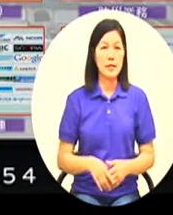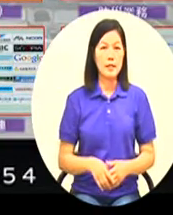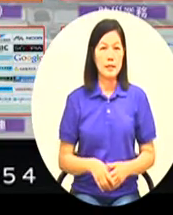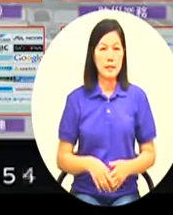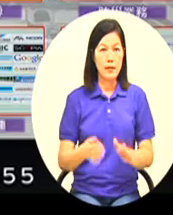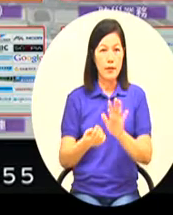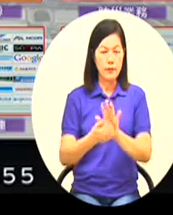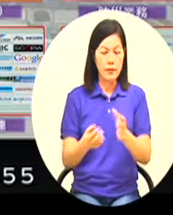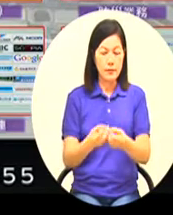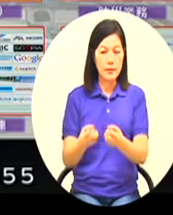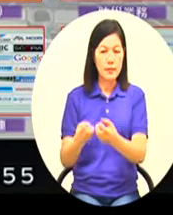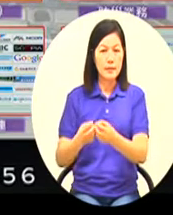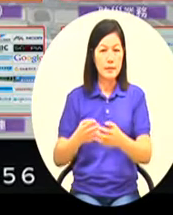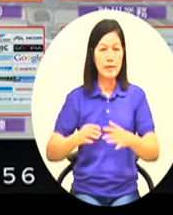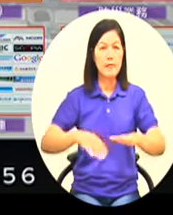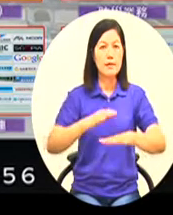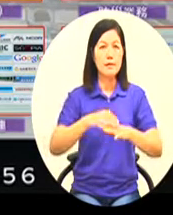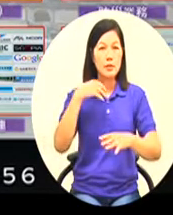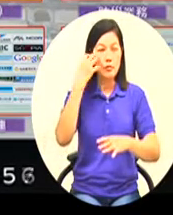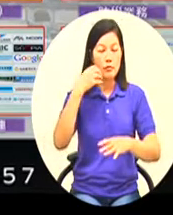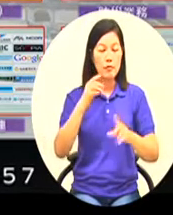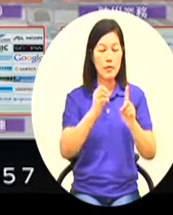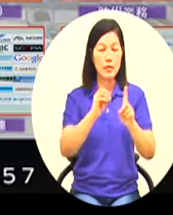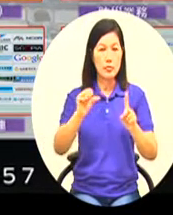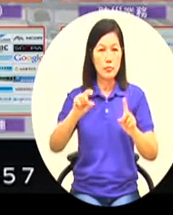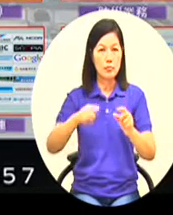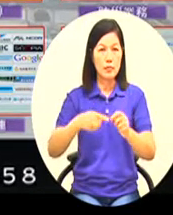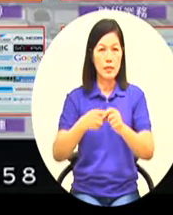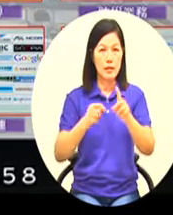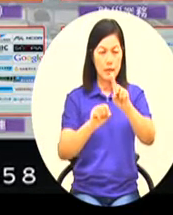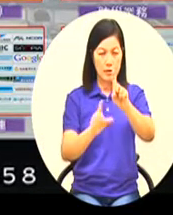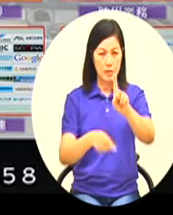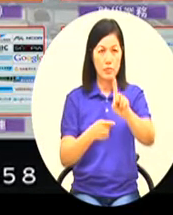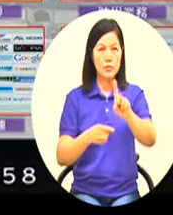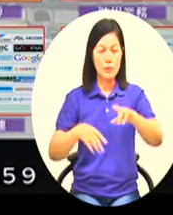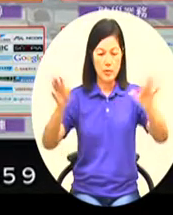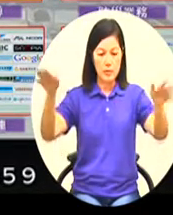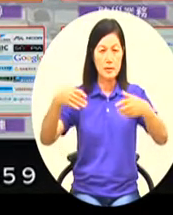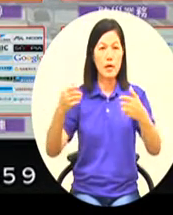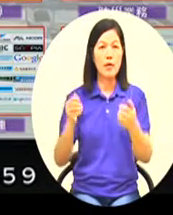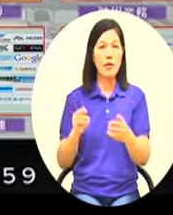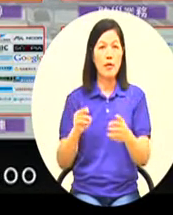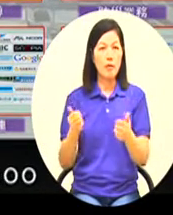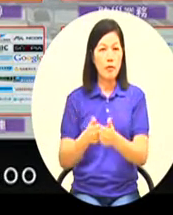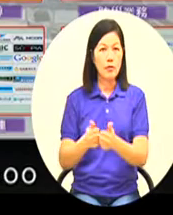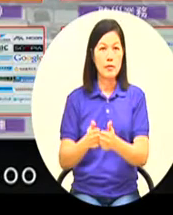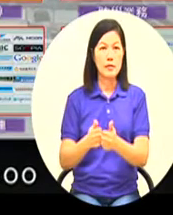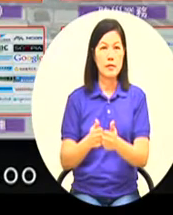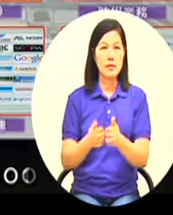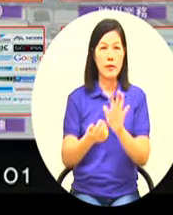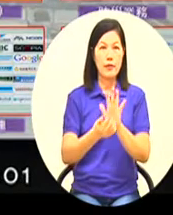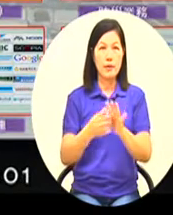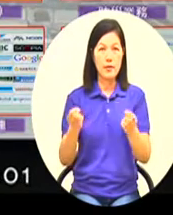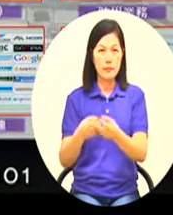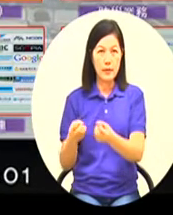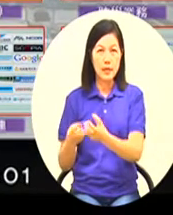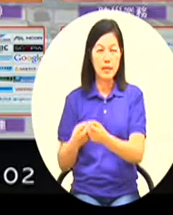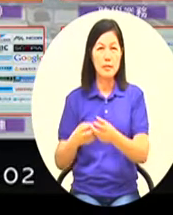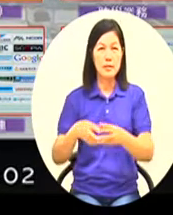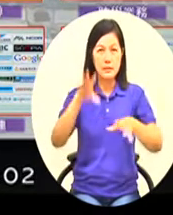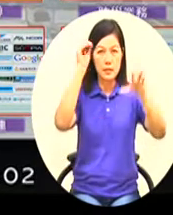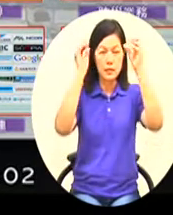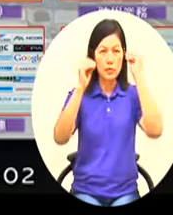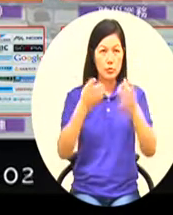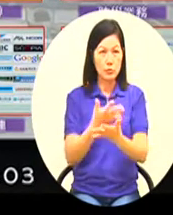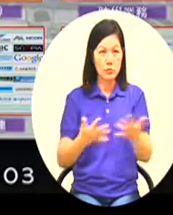务各项成果，105年一月份，我们召开了盐商灾害防救业务资讯整合会议，规